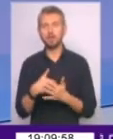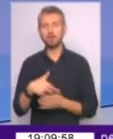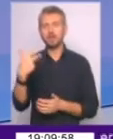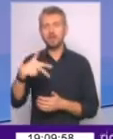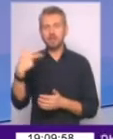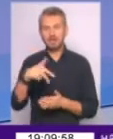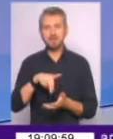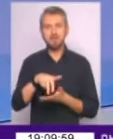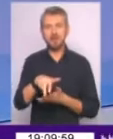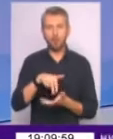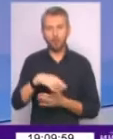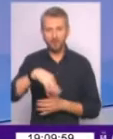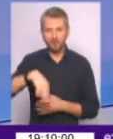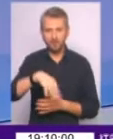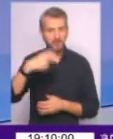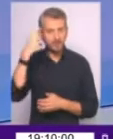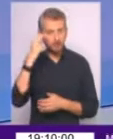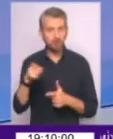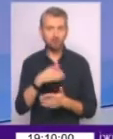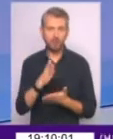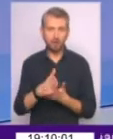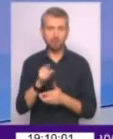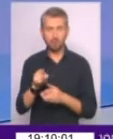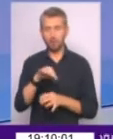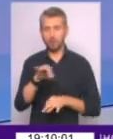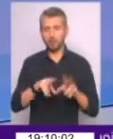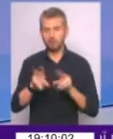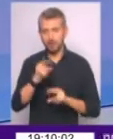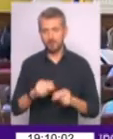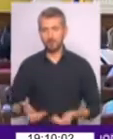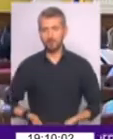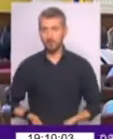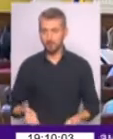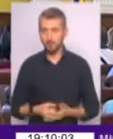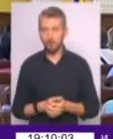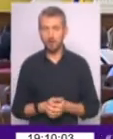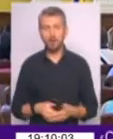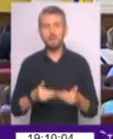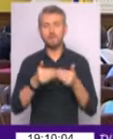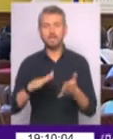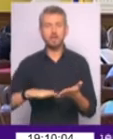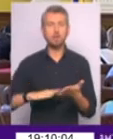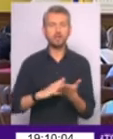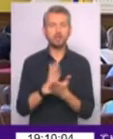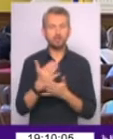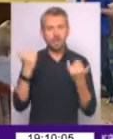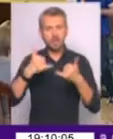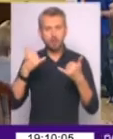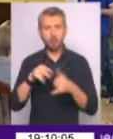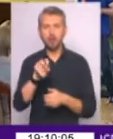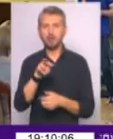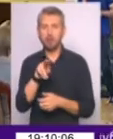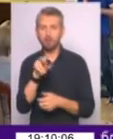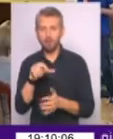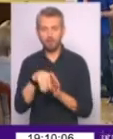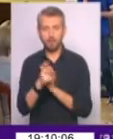переходів у столиці. Чи є у цих проєктів шанс на життя? Відкрита політехнічна лабораторія «Лампа» у КПІ